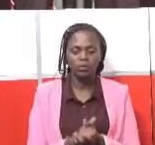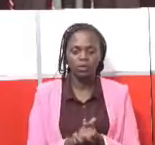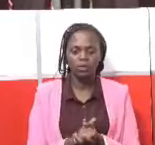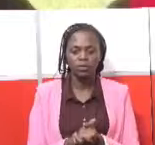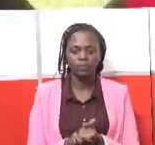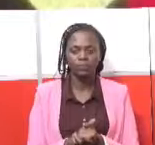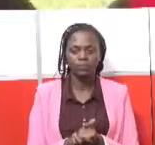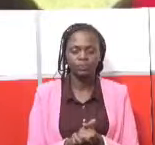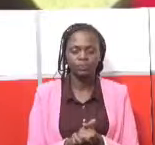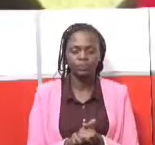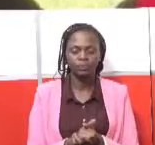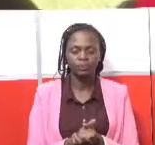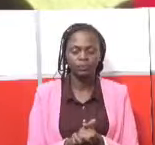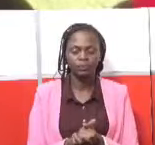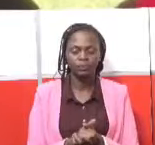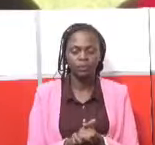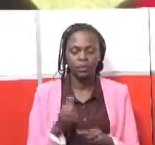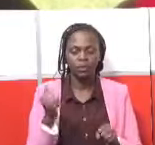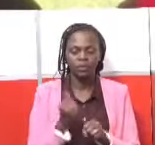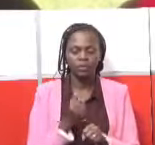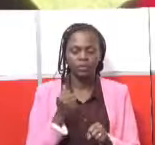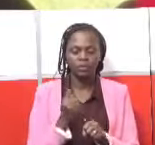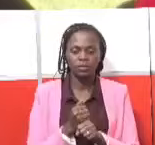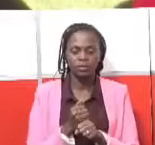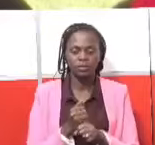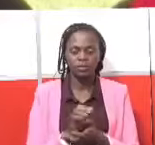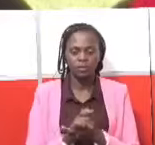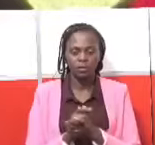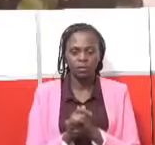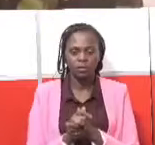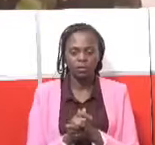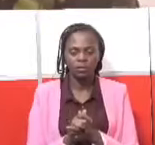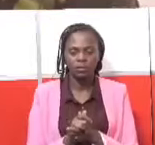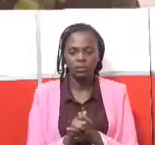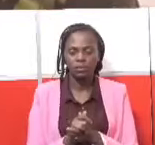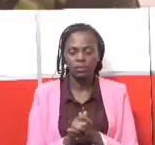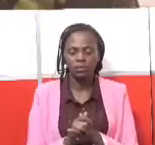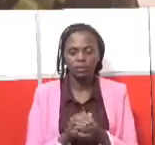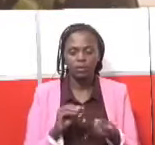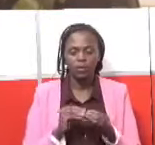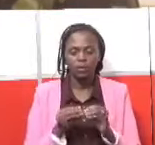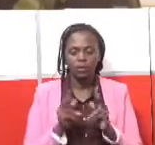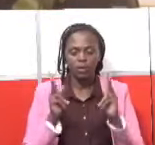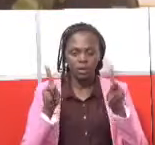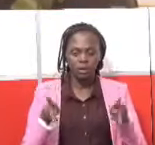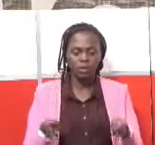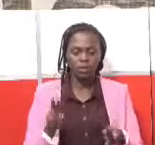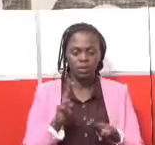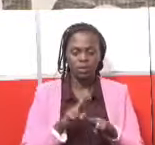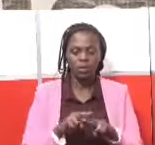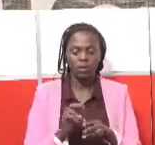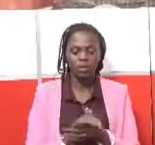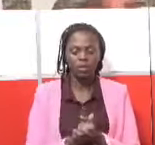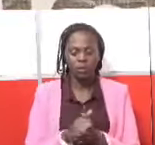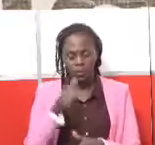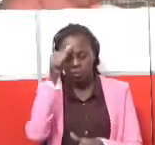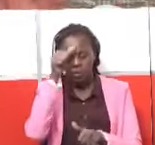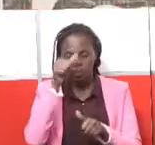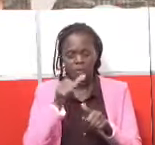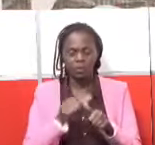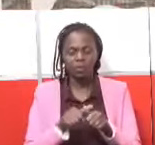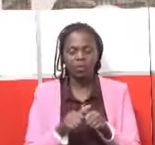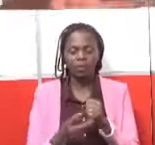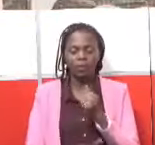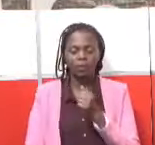Malawi likuchitira pa ntchito yoteteza ndi kulemekeza ufulu osiyanasiyana omwe anthu ali nawo. Polankhula pa mwambowu wachiwiri